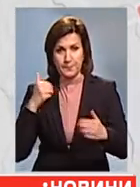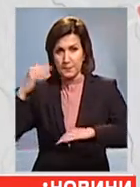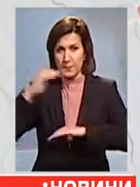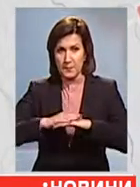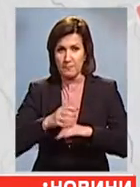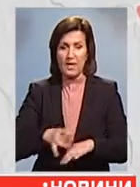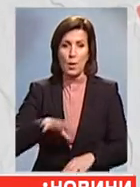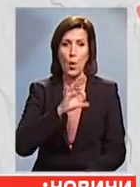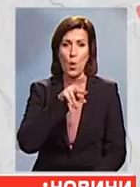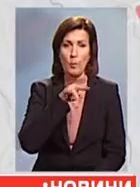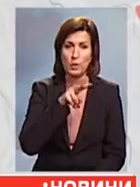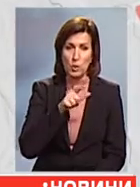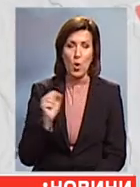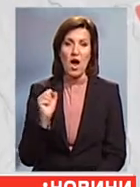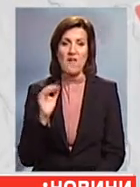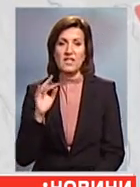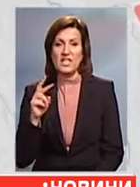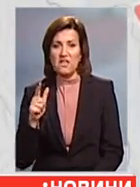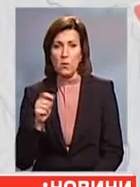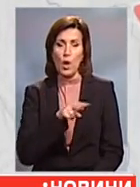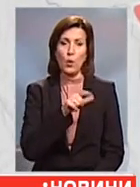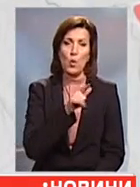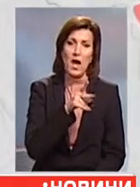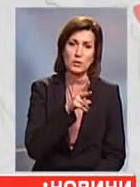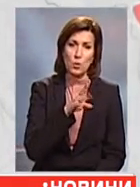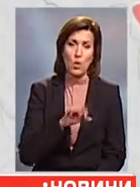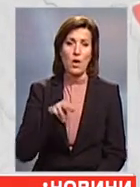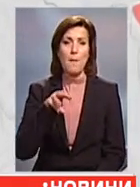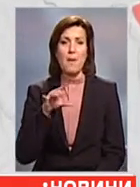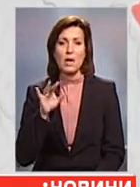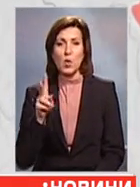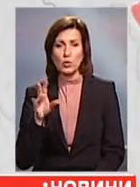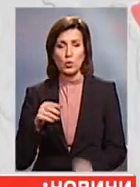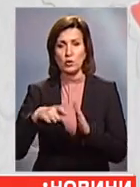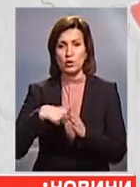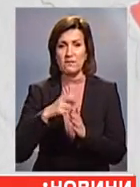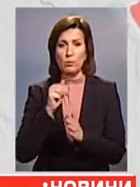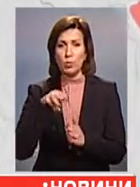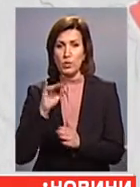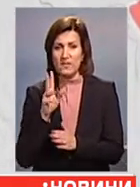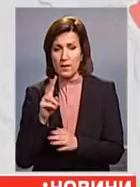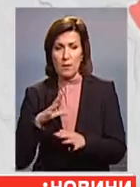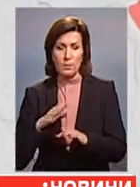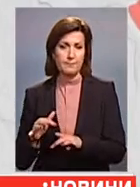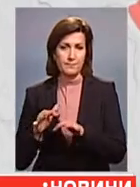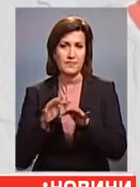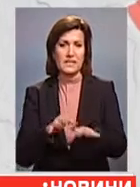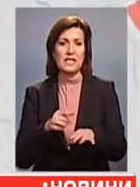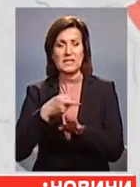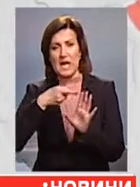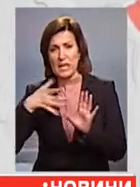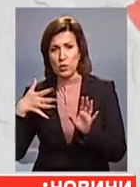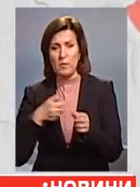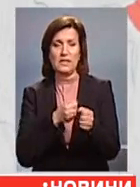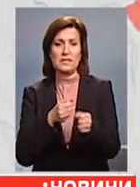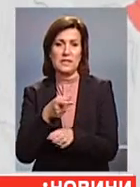райони Опитного, Авдіївки, Луганського, Зайцевого, Майорська та Шахтибутівка були атаковані із гранатометів та